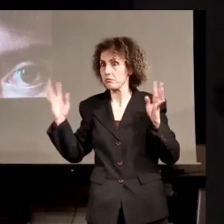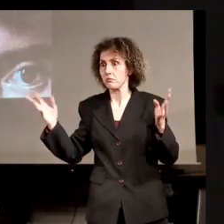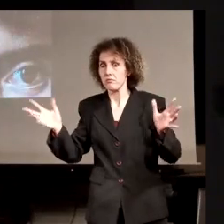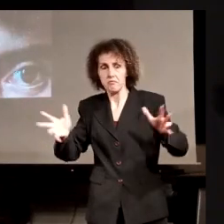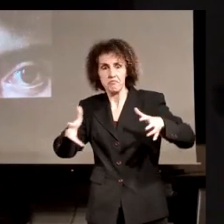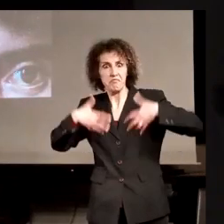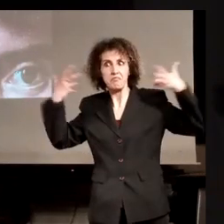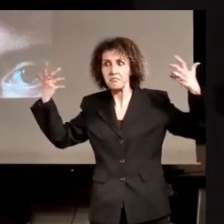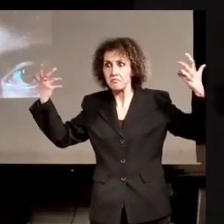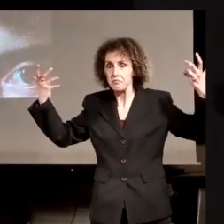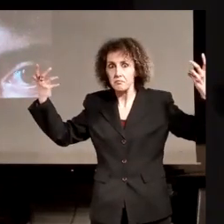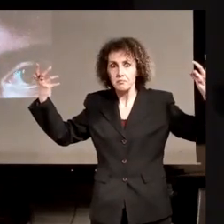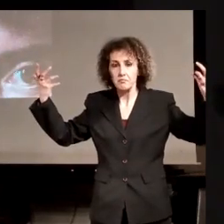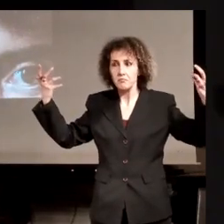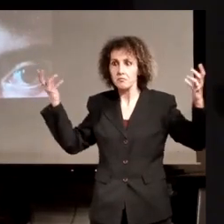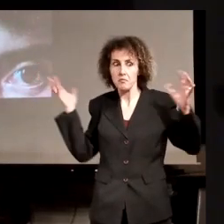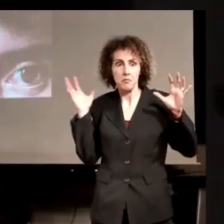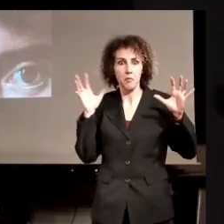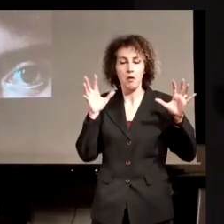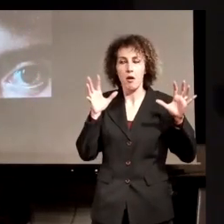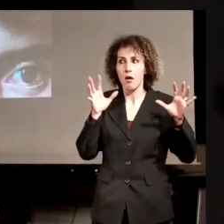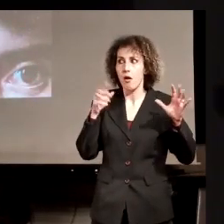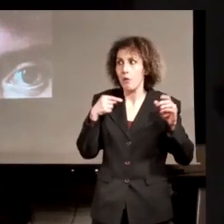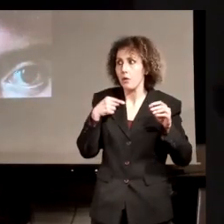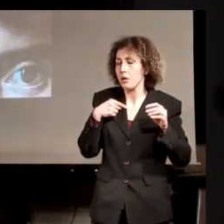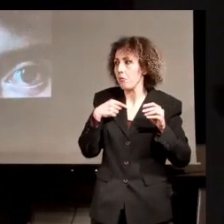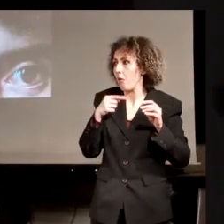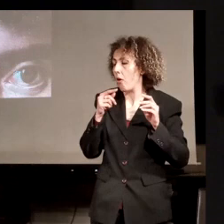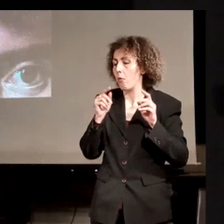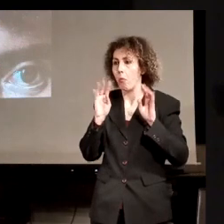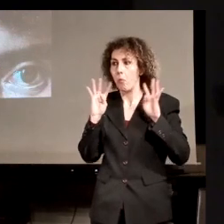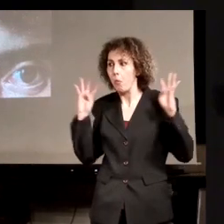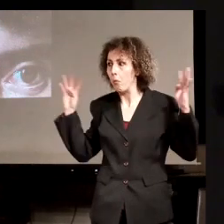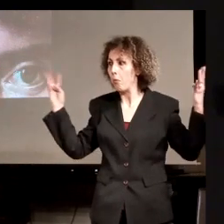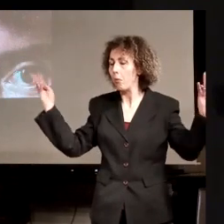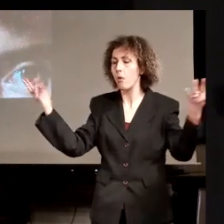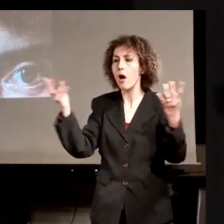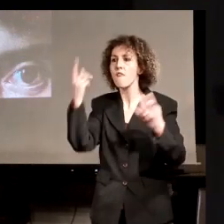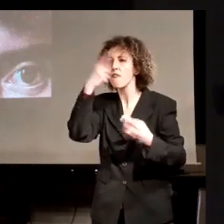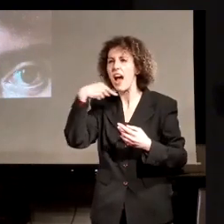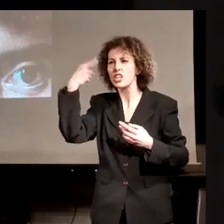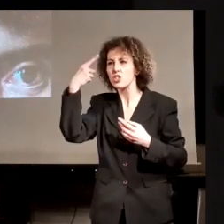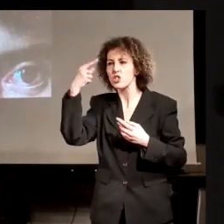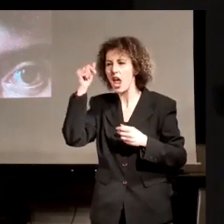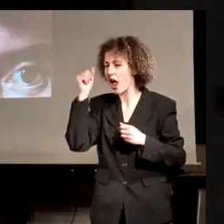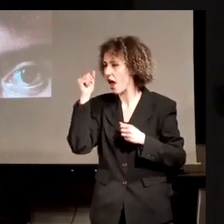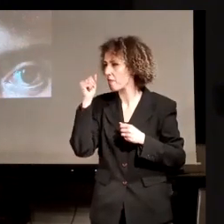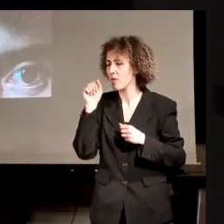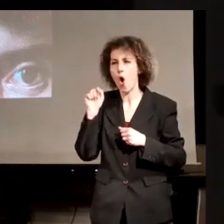arpie non ho mai visto rotondo di facce così cariche d'odio